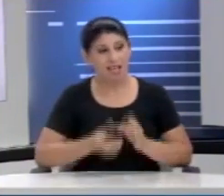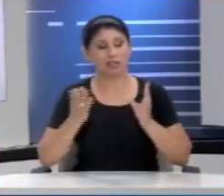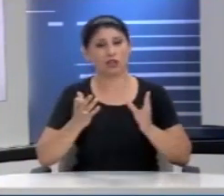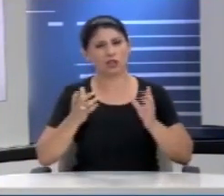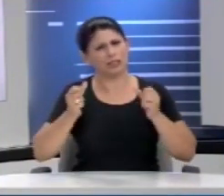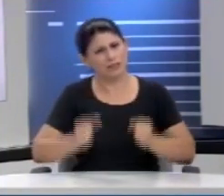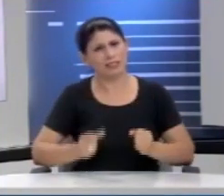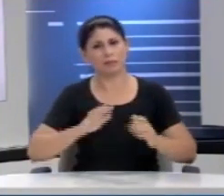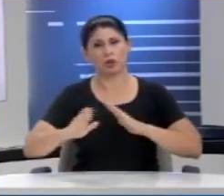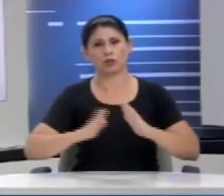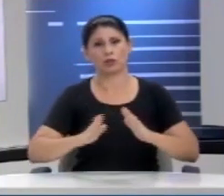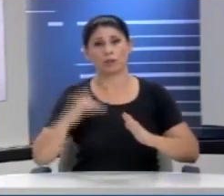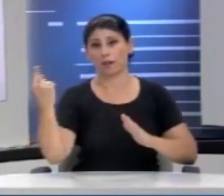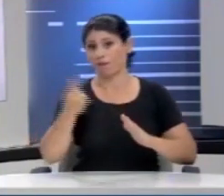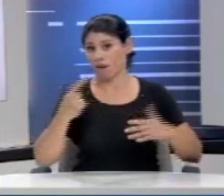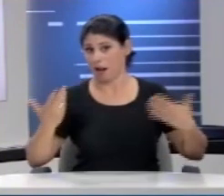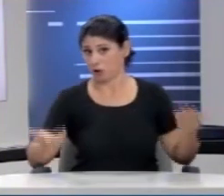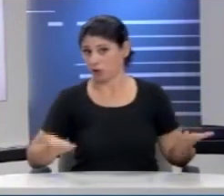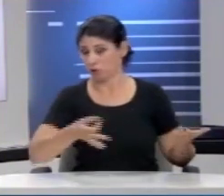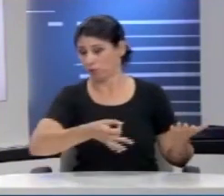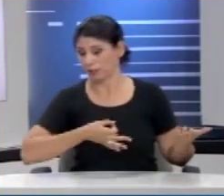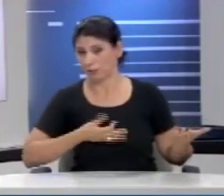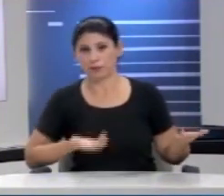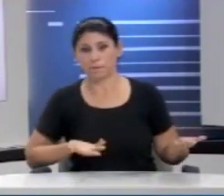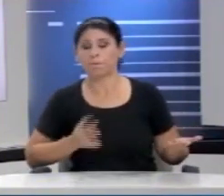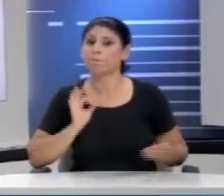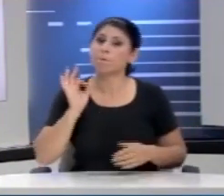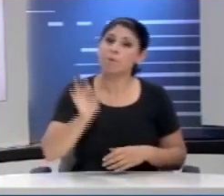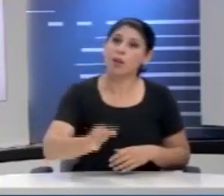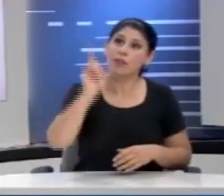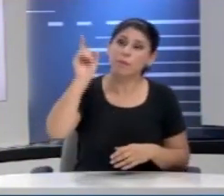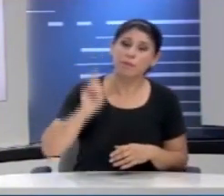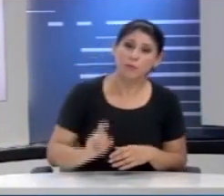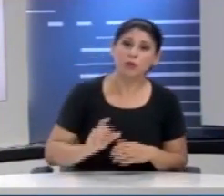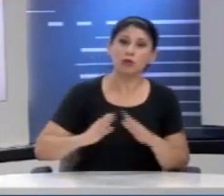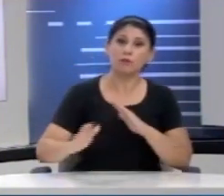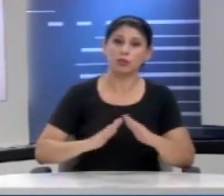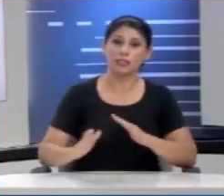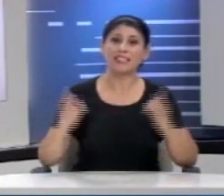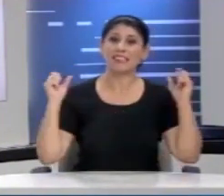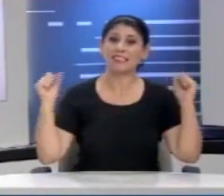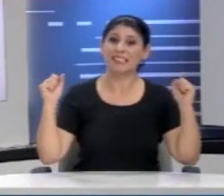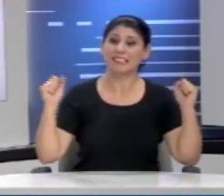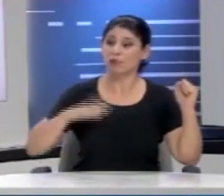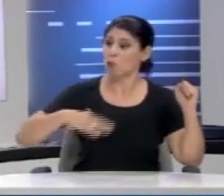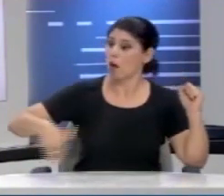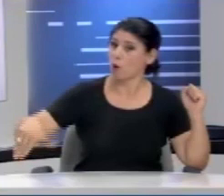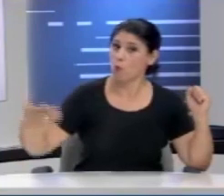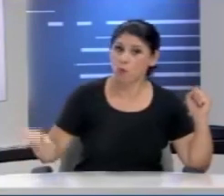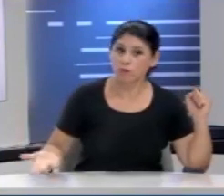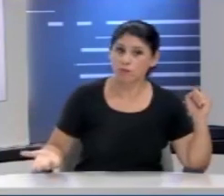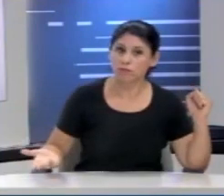στοιχειώδη προστασία του περιβάλλοντος που είπατε? Οδηγεί άραγε στην προστασία της υγείας του λαού